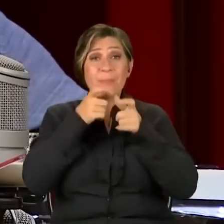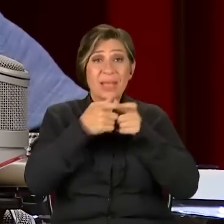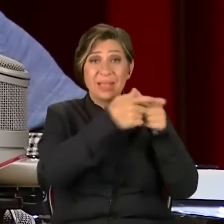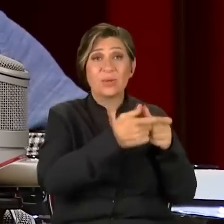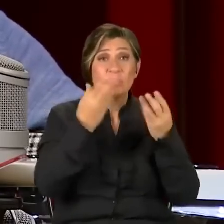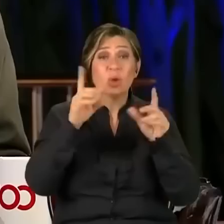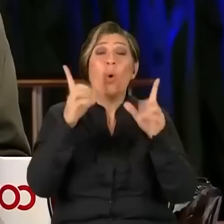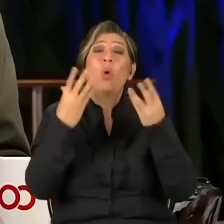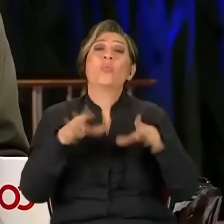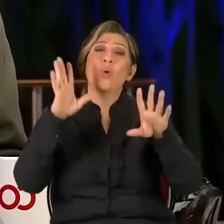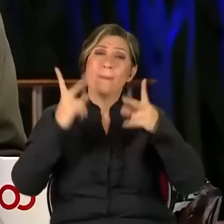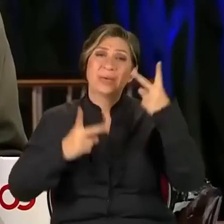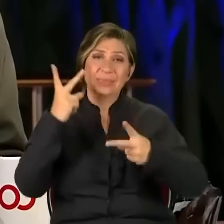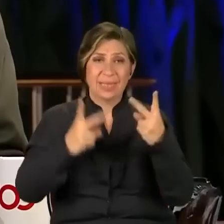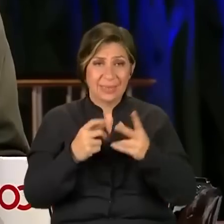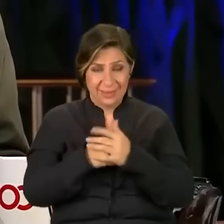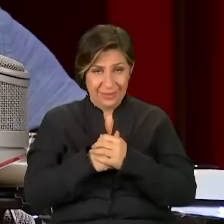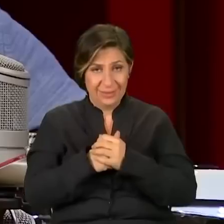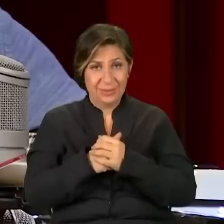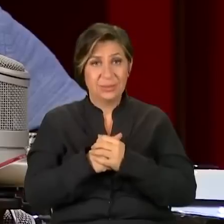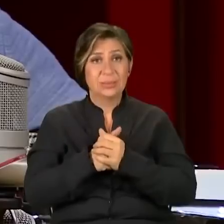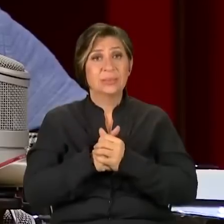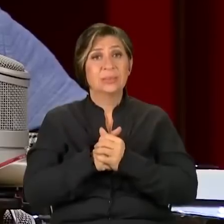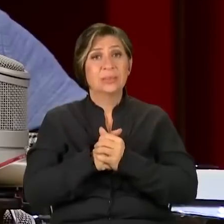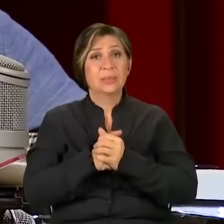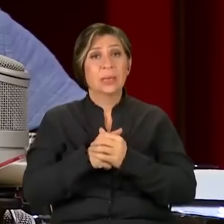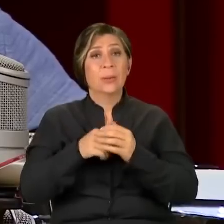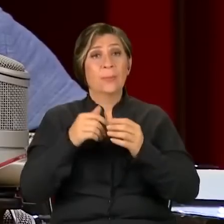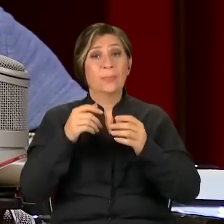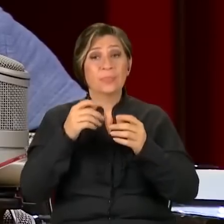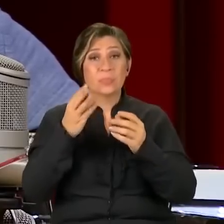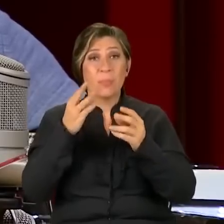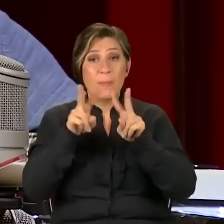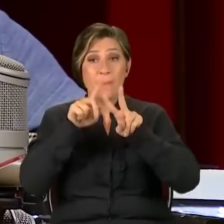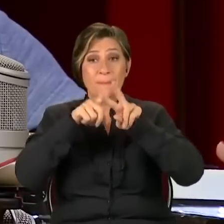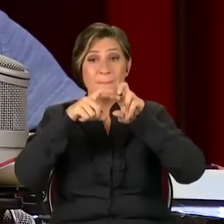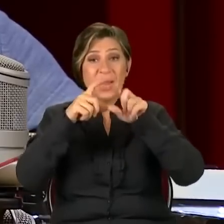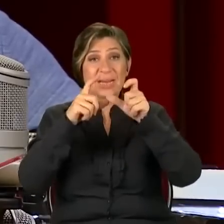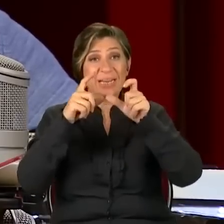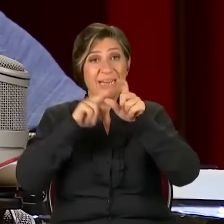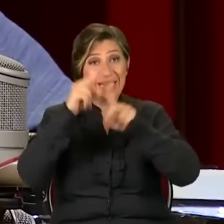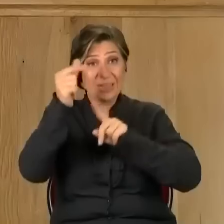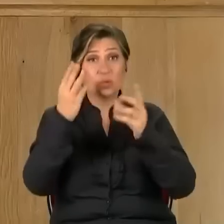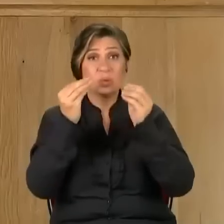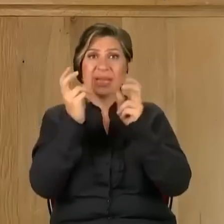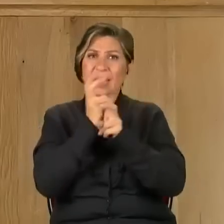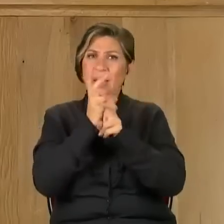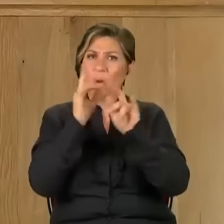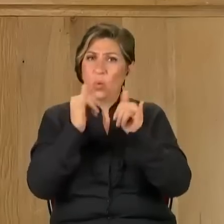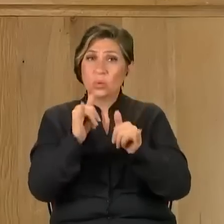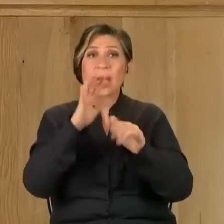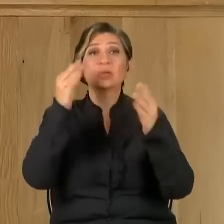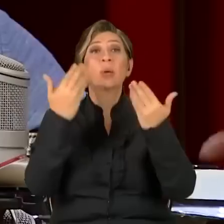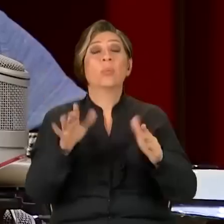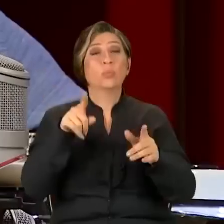getirmek zorunda ama olmuyor işte bazen öyle şeyler. Evet. Çünkü Marki çok tehlikeli bir oyun. Herkes kesinlikle kabul etmiyor. Bu